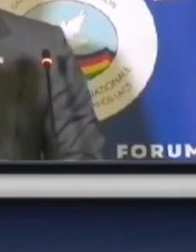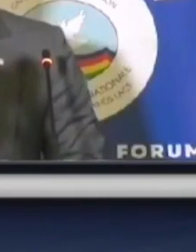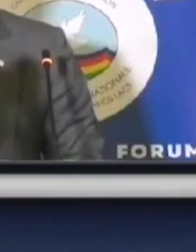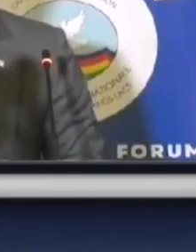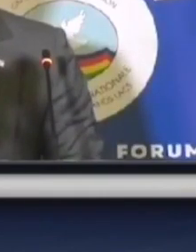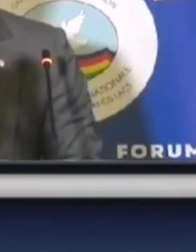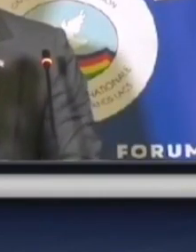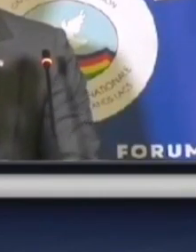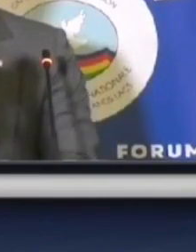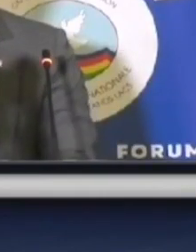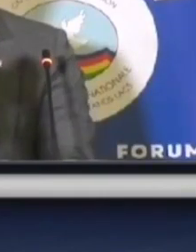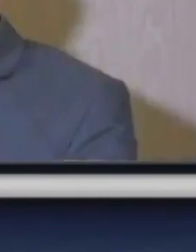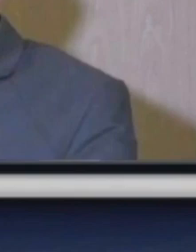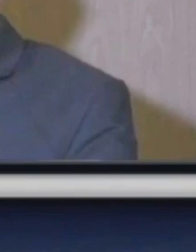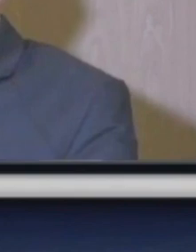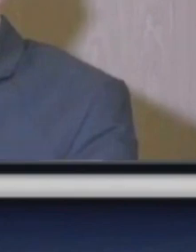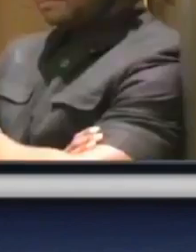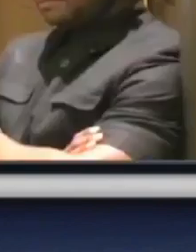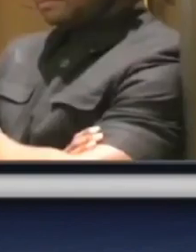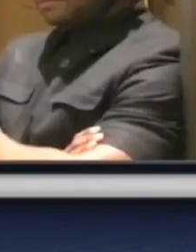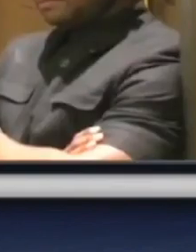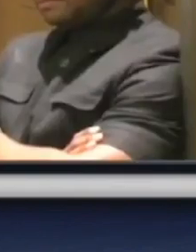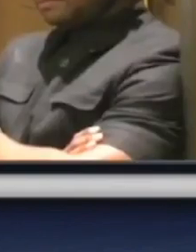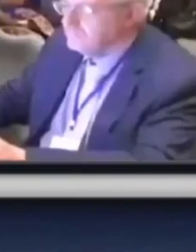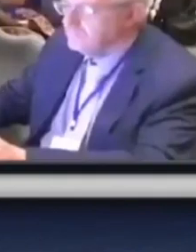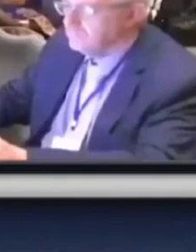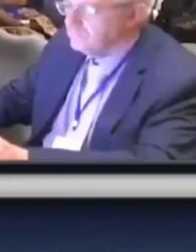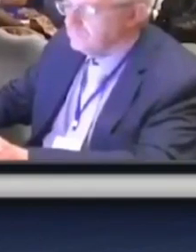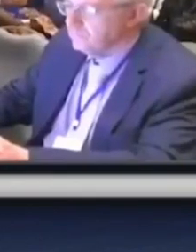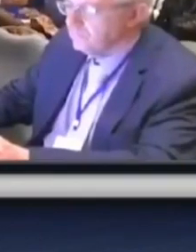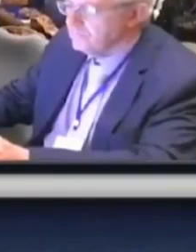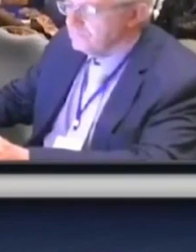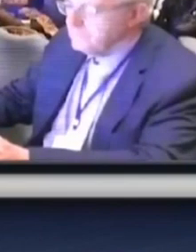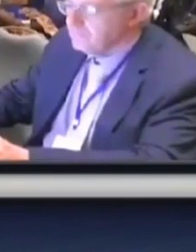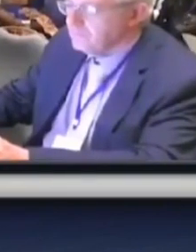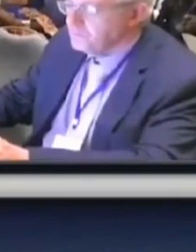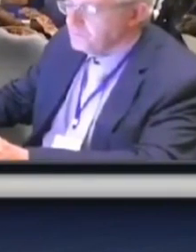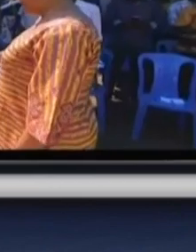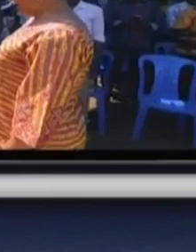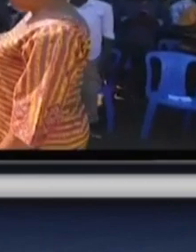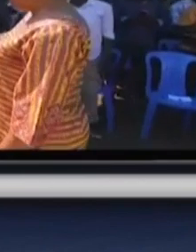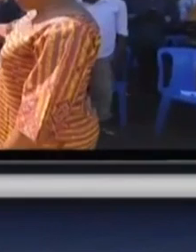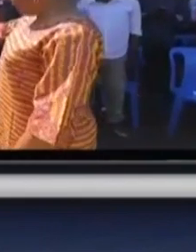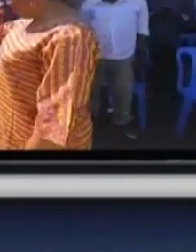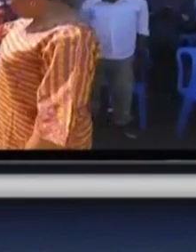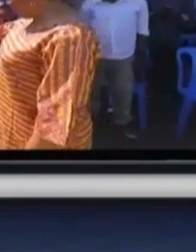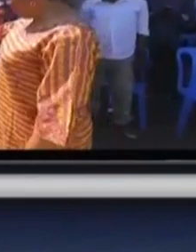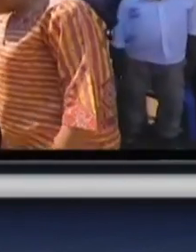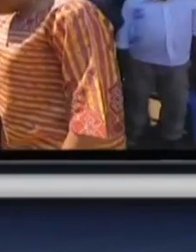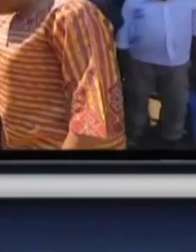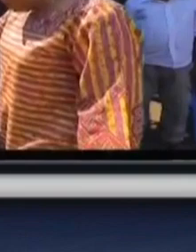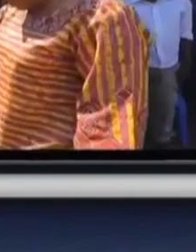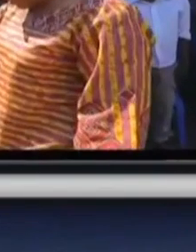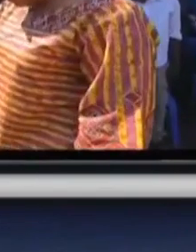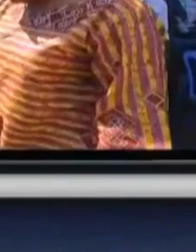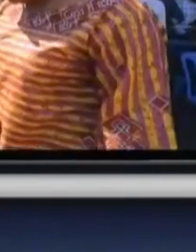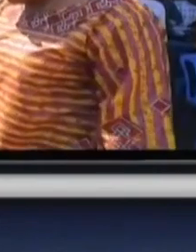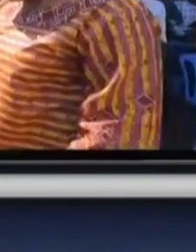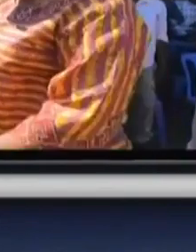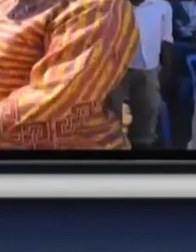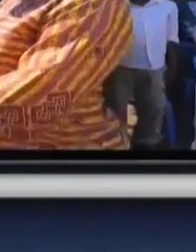humains. Les discussions ont été ouvertes par le premier ministre chef du gouvernement. Le territoire